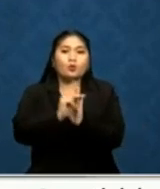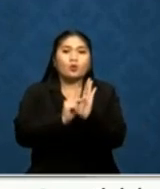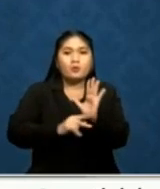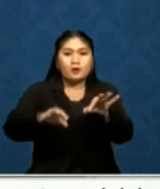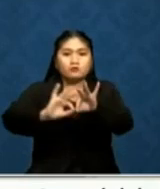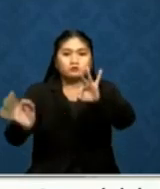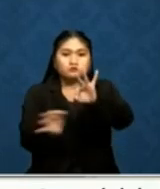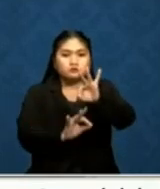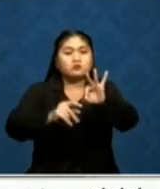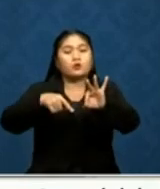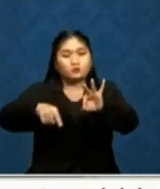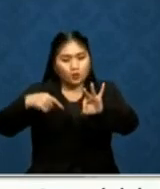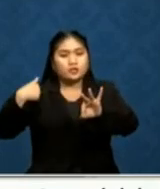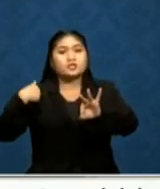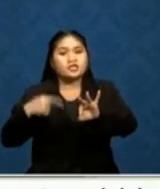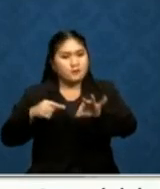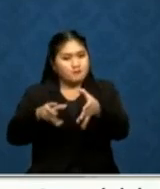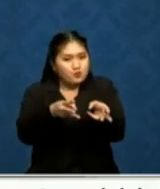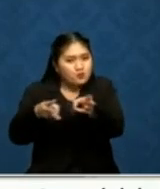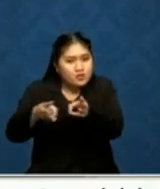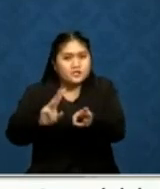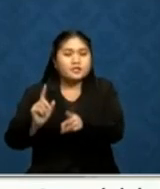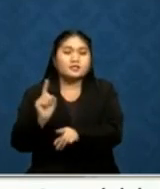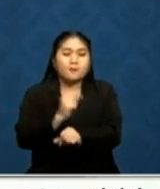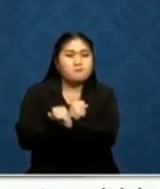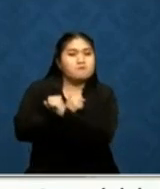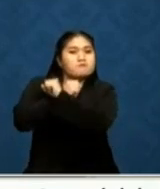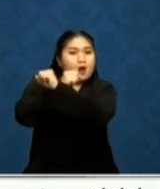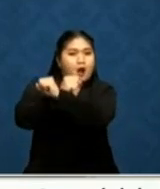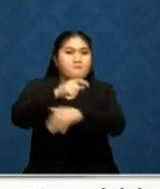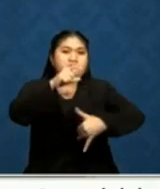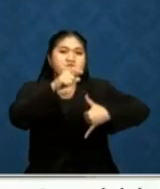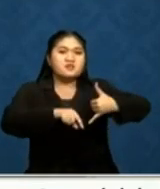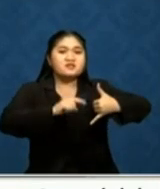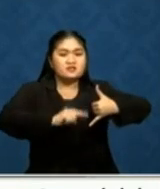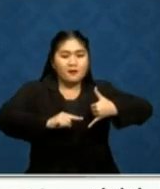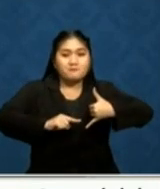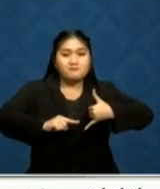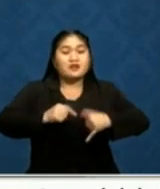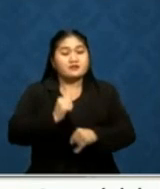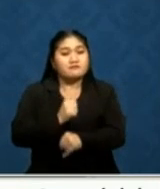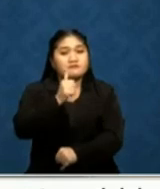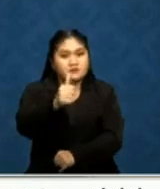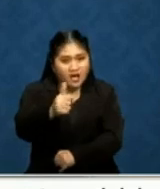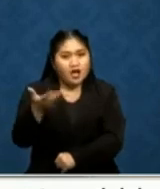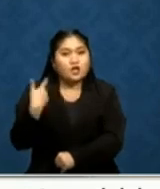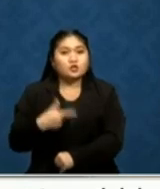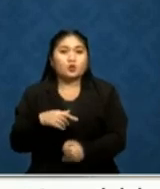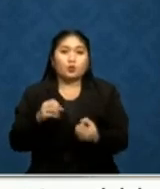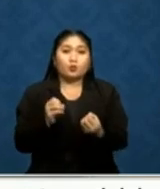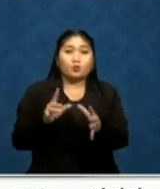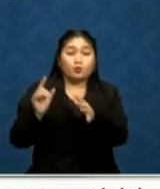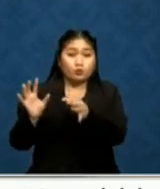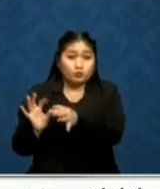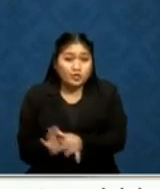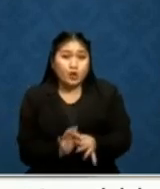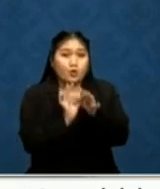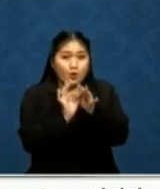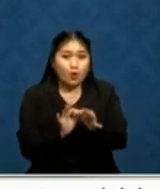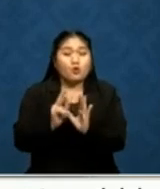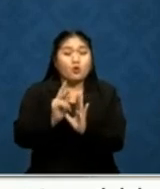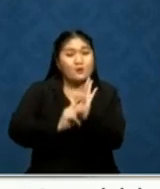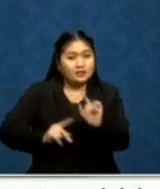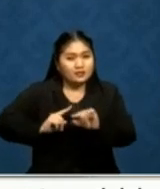เพศจึงอาจเป็นอีกหนึ่งวิธีในการป้องปรามพฤติกรรมคุกคามทางเพศได้ส่งผลให้กฎหมายที่เกี่ยวข้องมีความชัดเจ